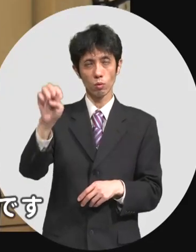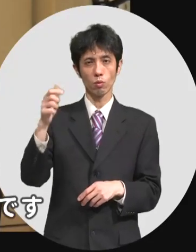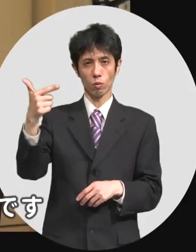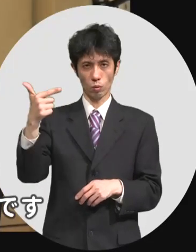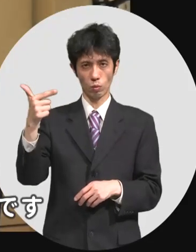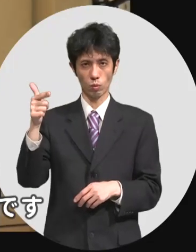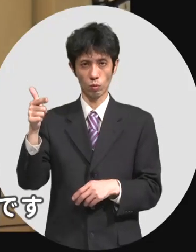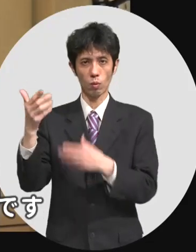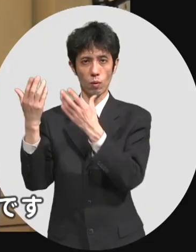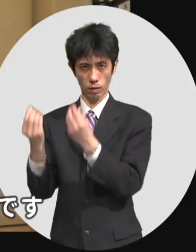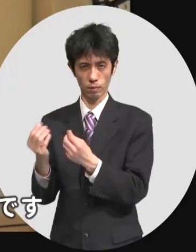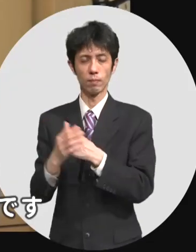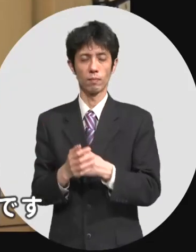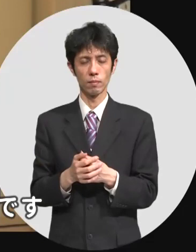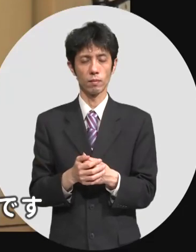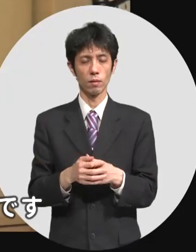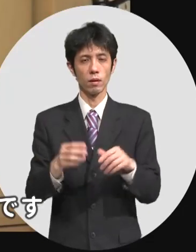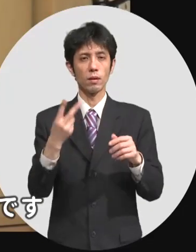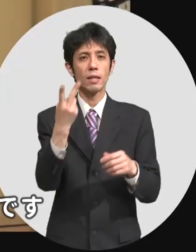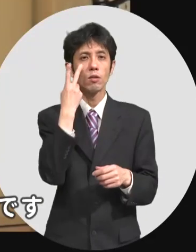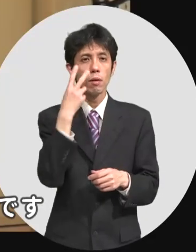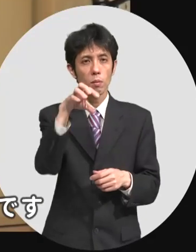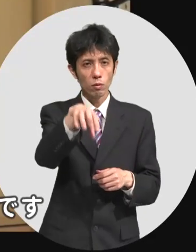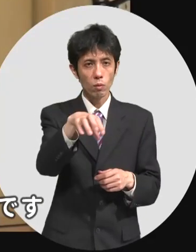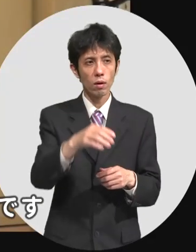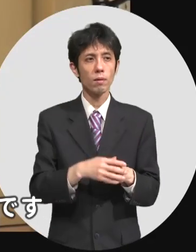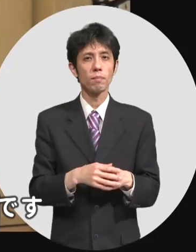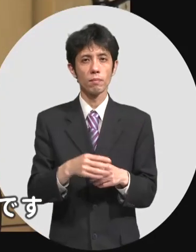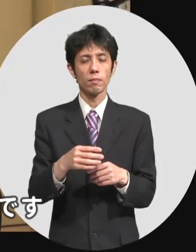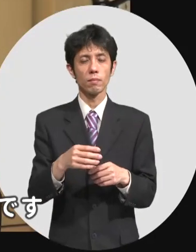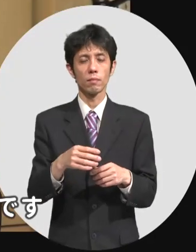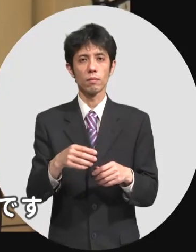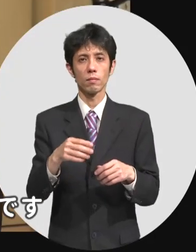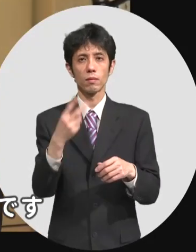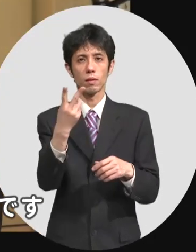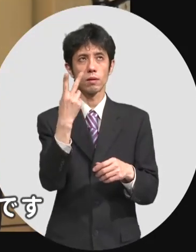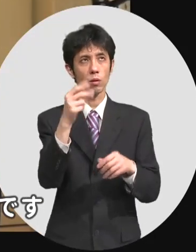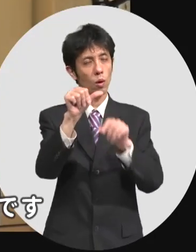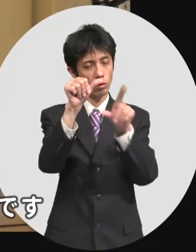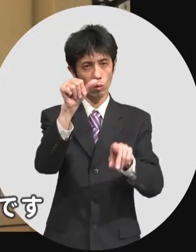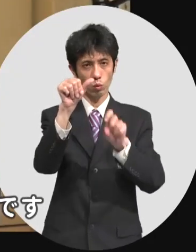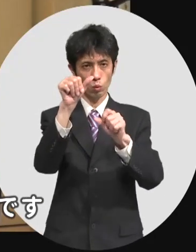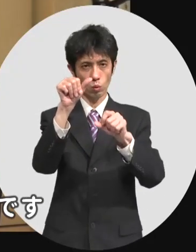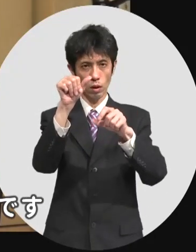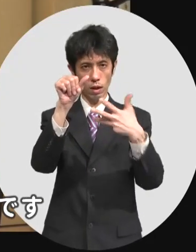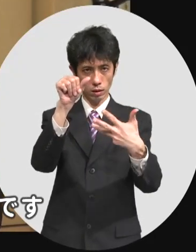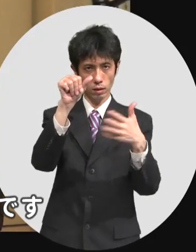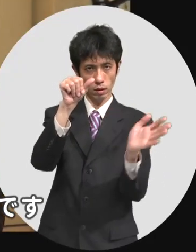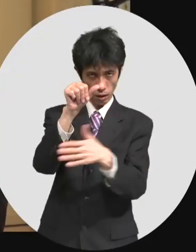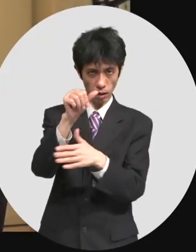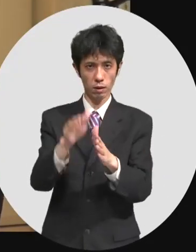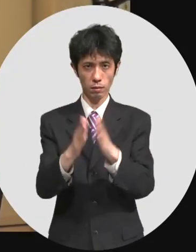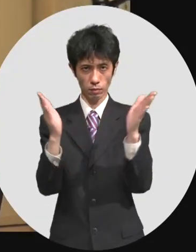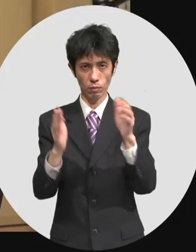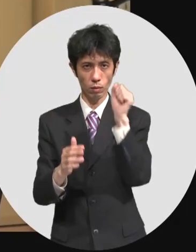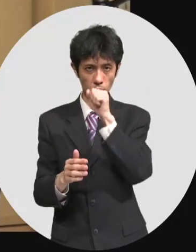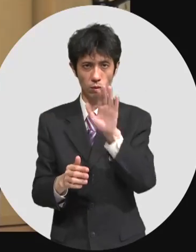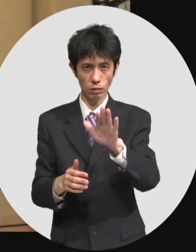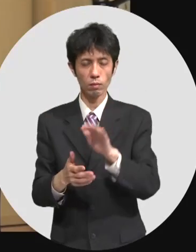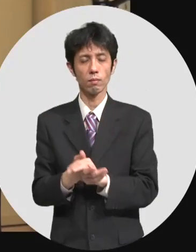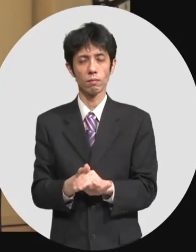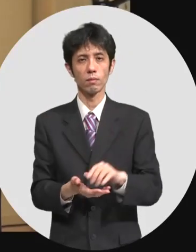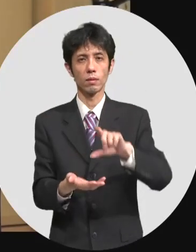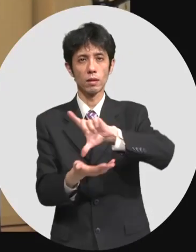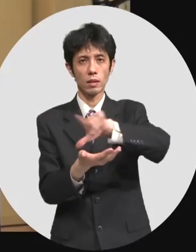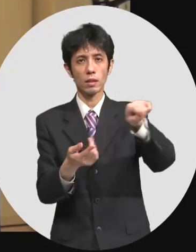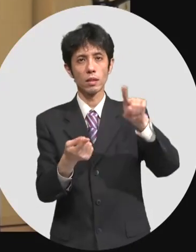府内2カ所目につきましても、5月18日から運用の開始の予定でございます。でもう一つ、PCR 検査、 地域的